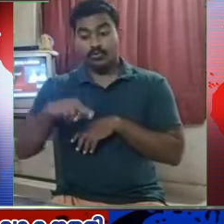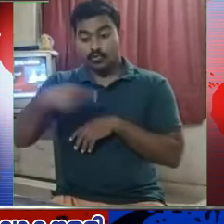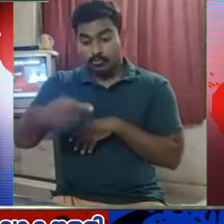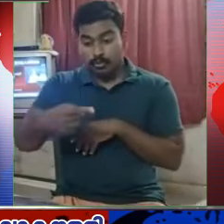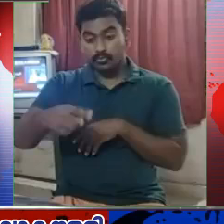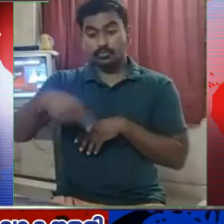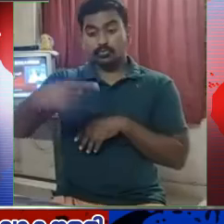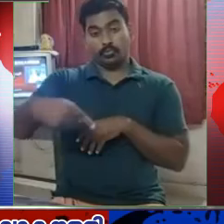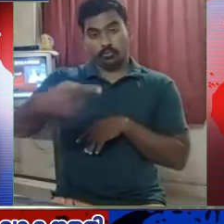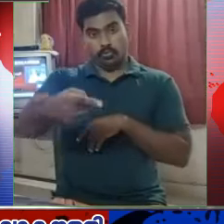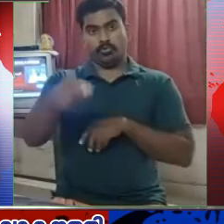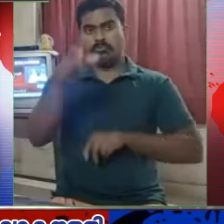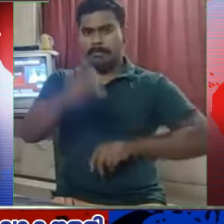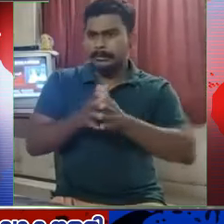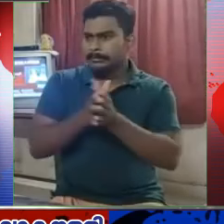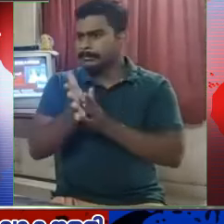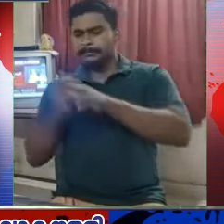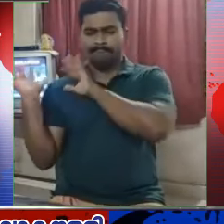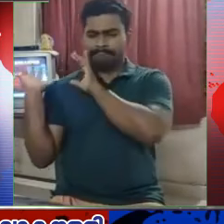ഇരുദയ രാജൻ,